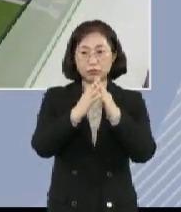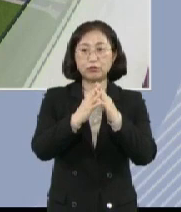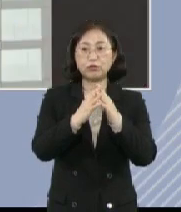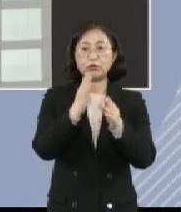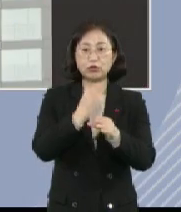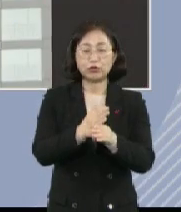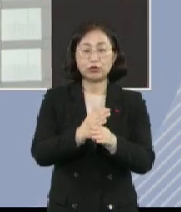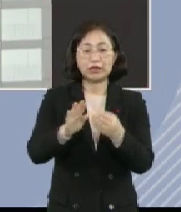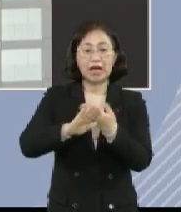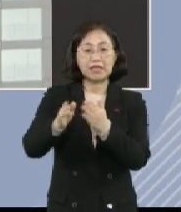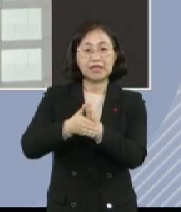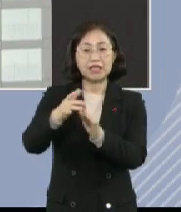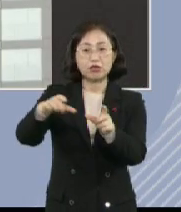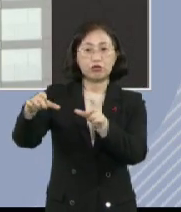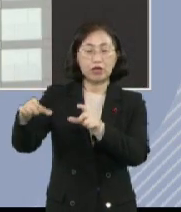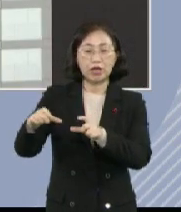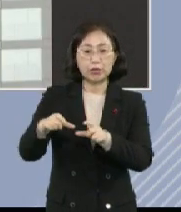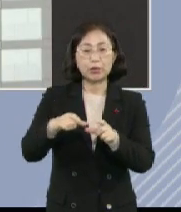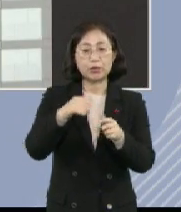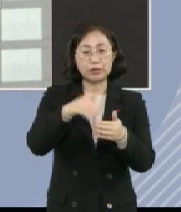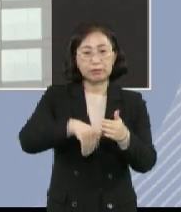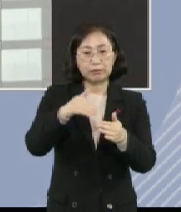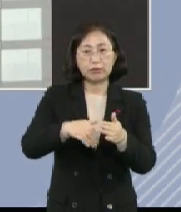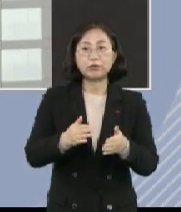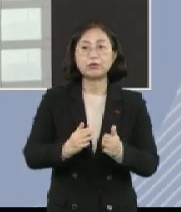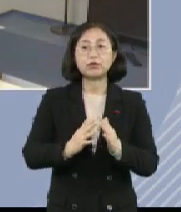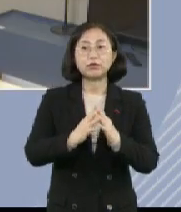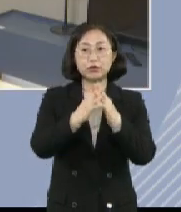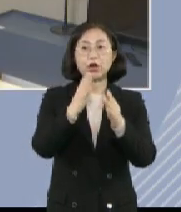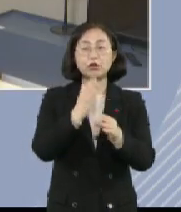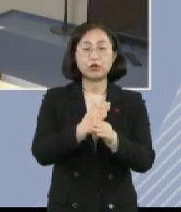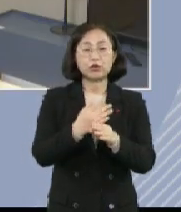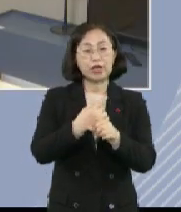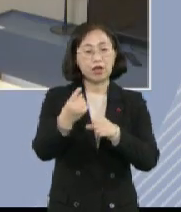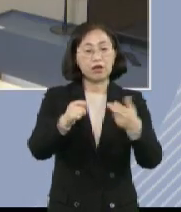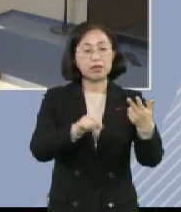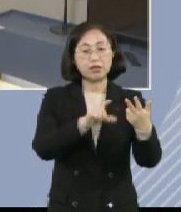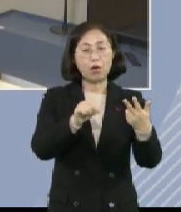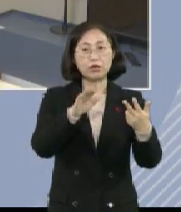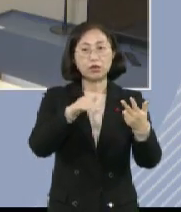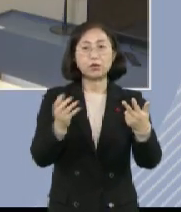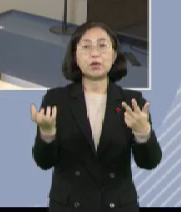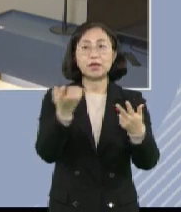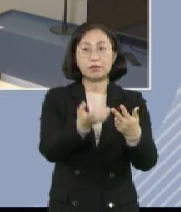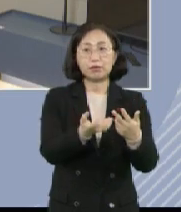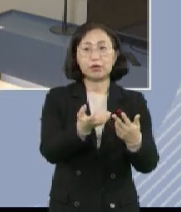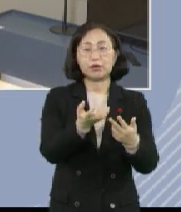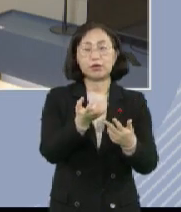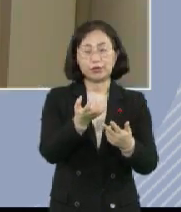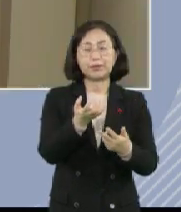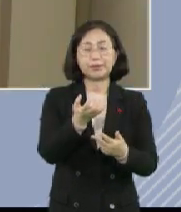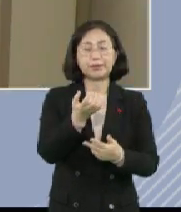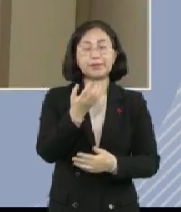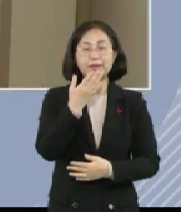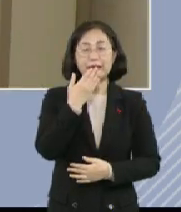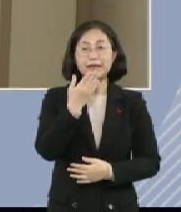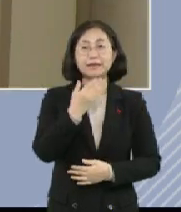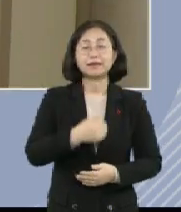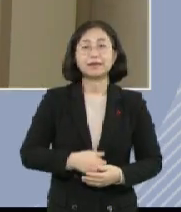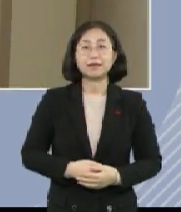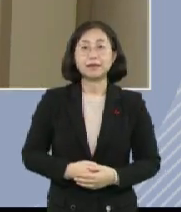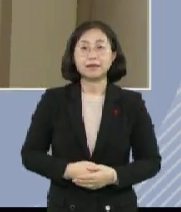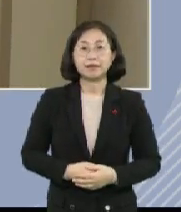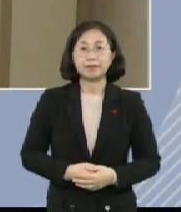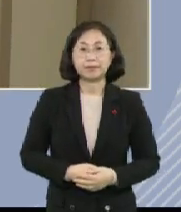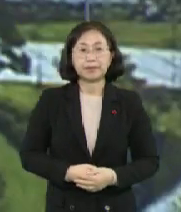다른 시군에도 지금 공정이 차근차근 잘 진행되고 있다. 그래서 내년 한 7월 정도에 입주할 수 있는데 아무 차질 없이 잘 진행되고 있다는